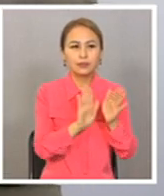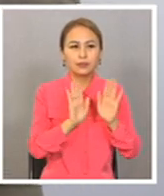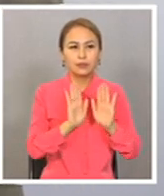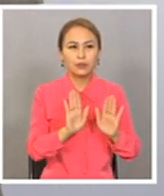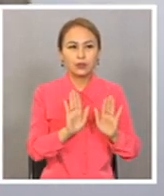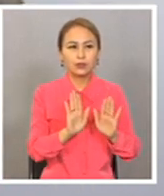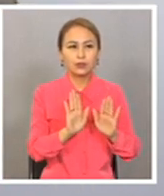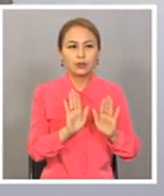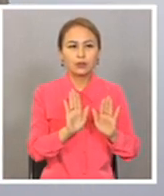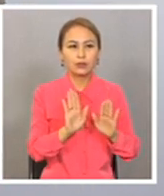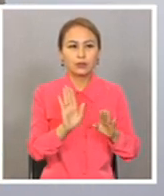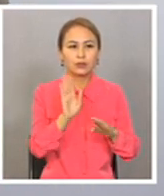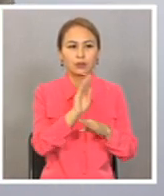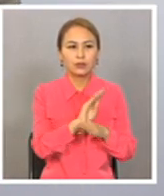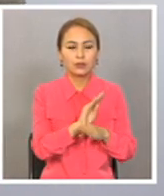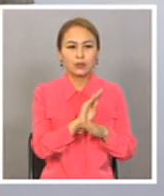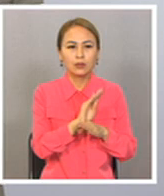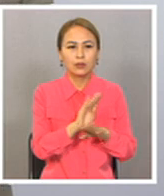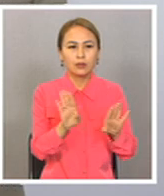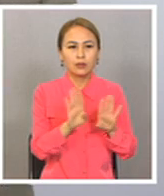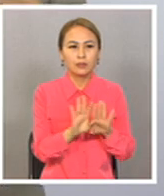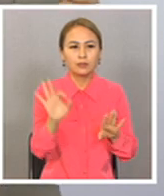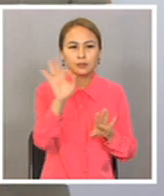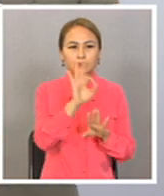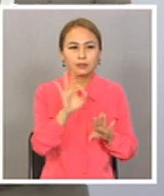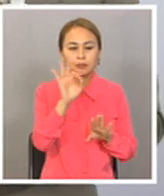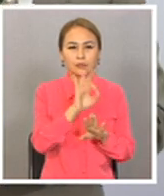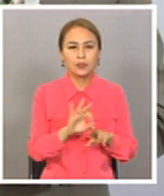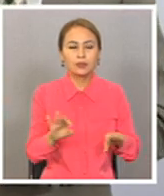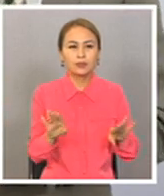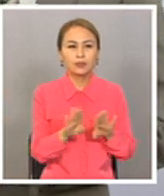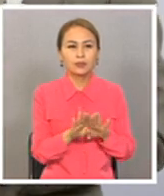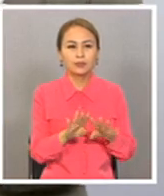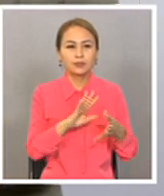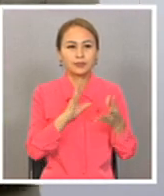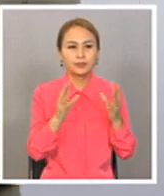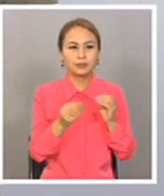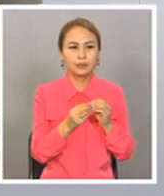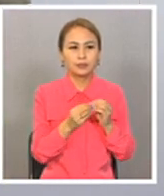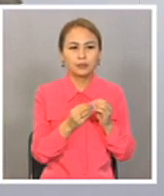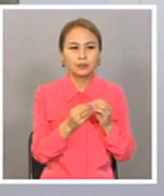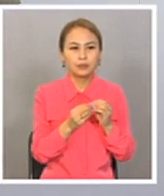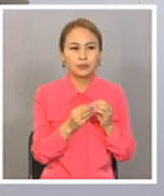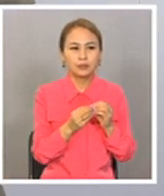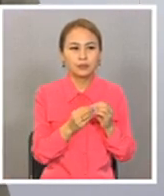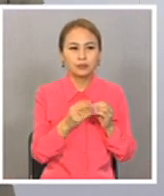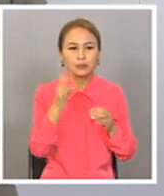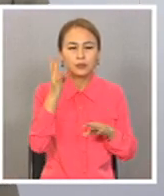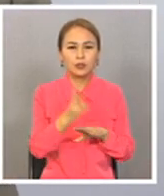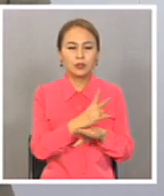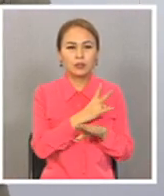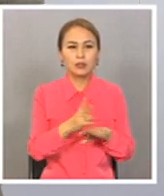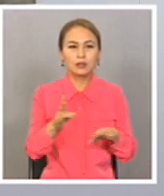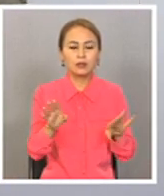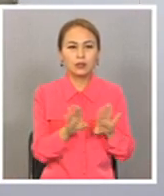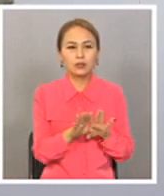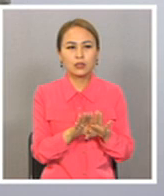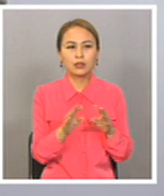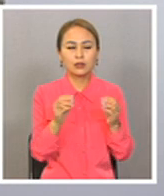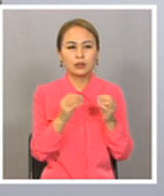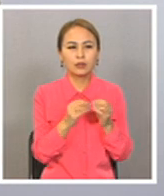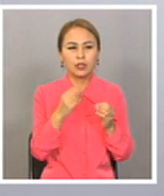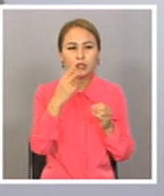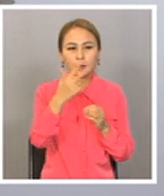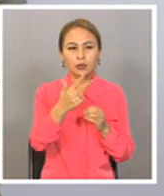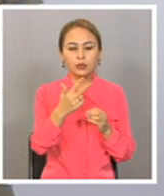білуімізше, кез келген санға 0-ді қоссақ, ештеңе өзгермейді. Сондықтан 0 бүтінді жазбауға болады. Жай ғана 10'dan